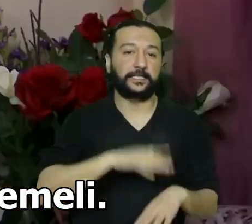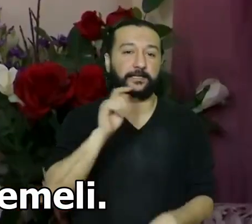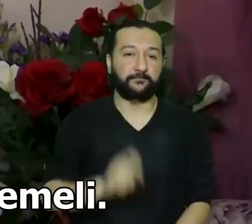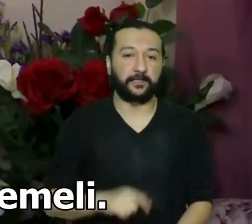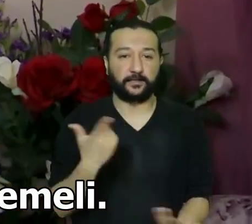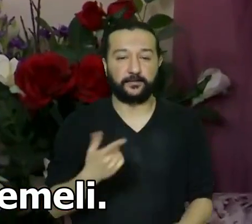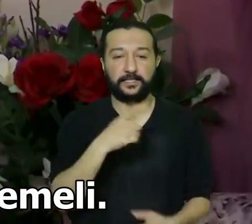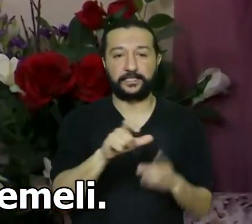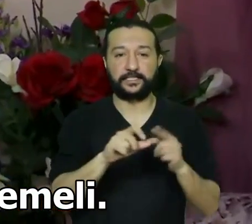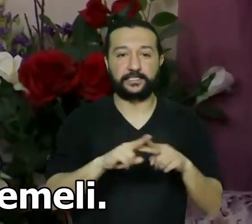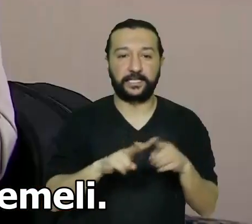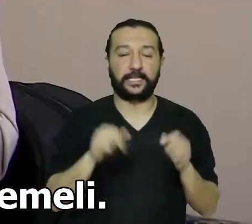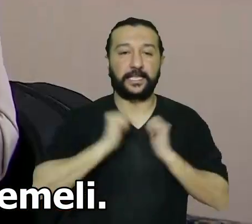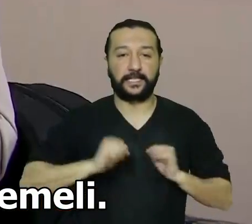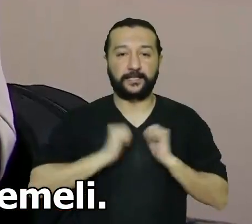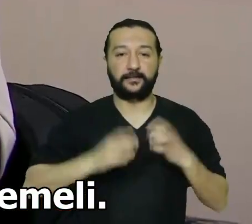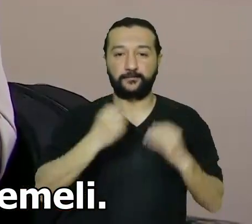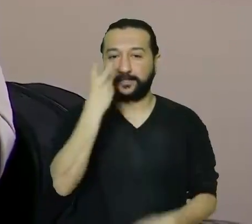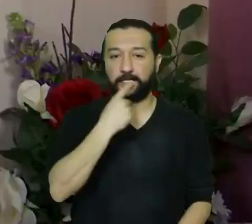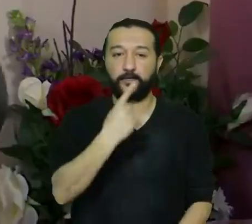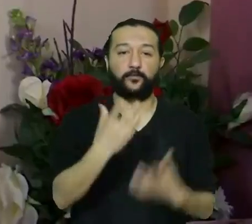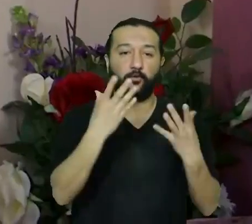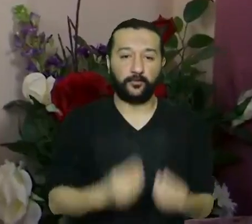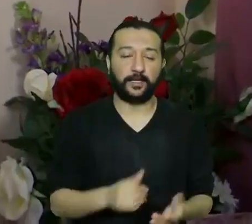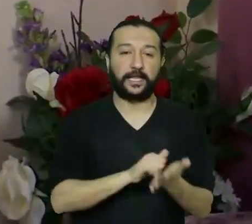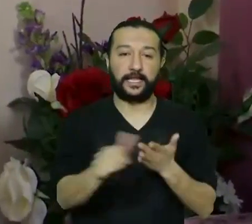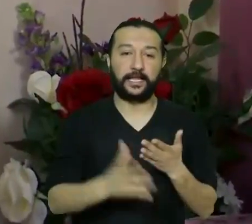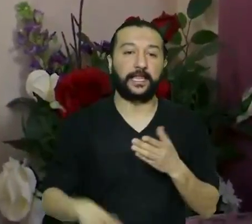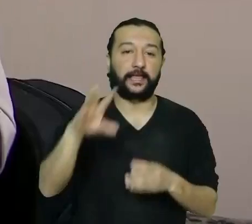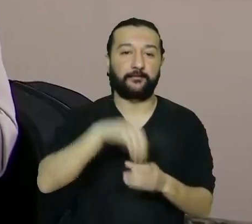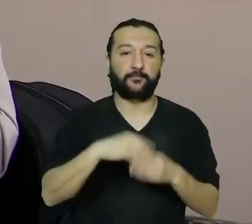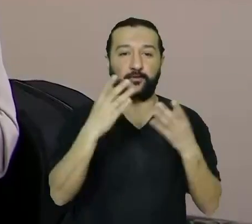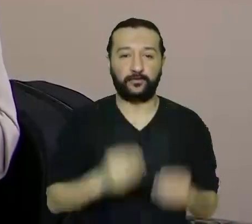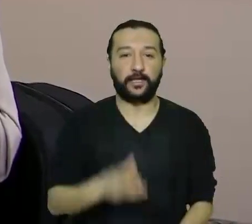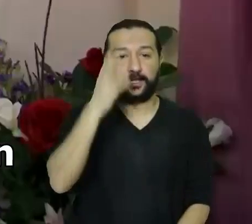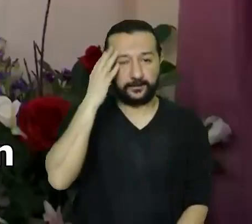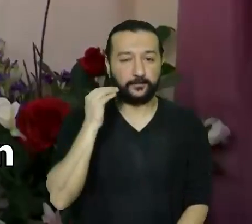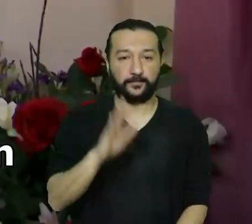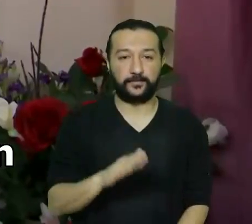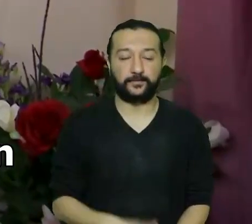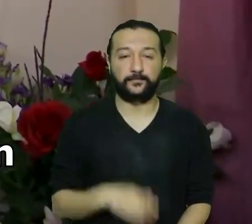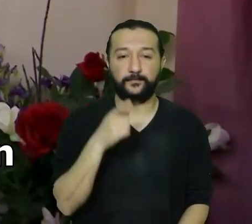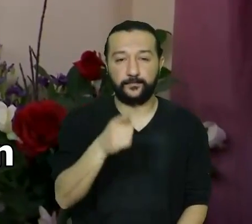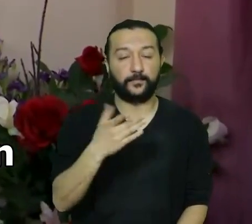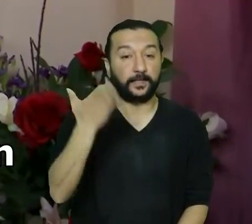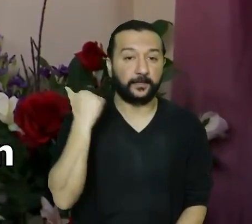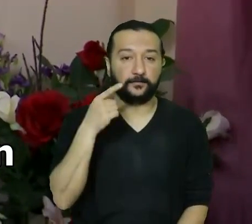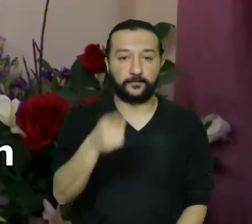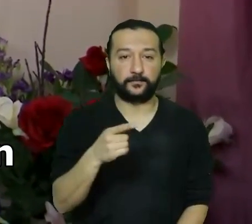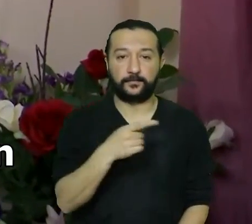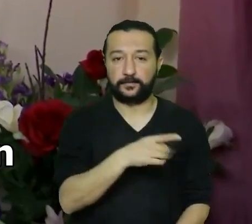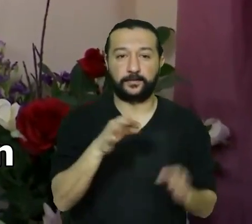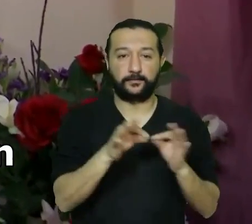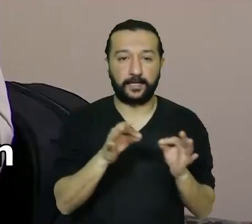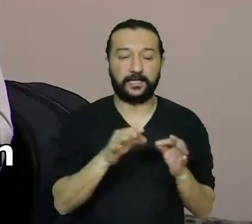çalabilmeli, şan dersi alıp şarkı, türkü söylemeli. Yani komple olmalı. Anlıyorum. Efendim daha önce